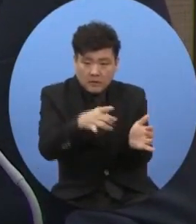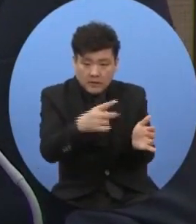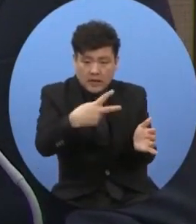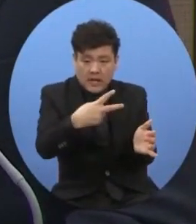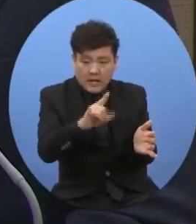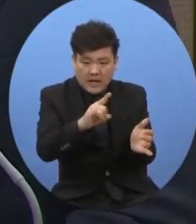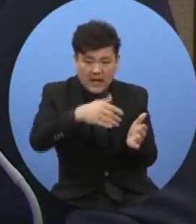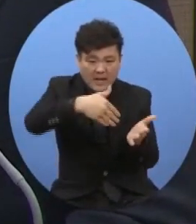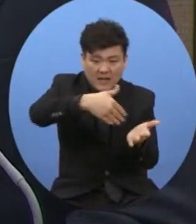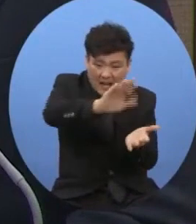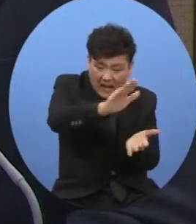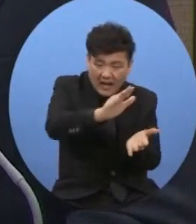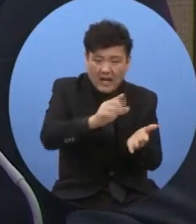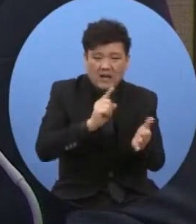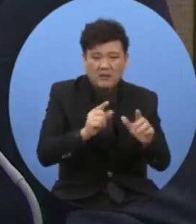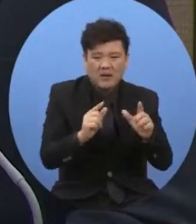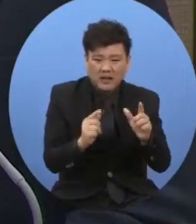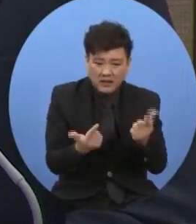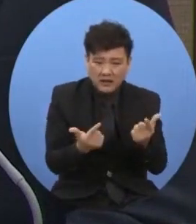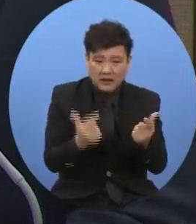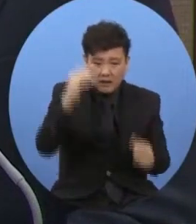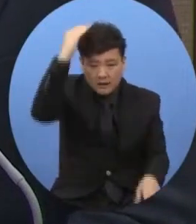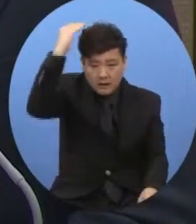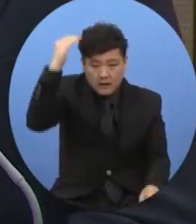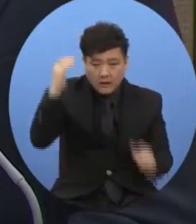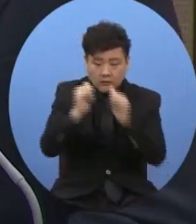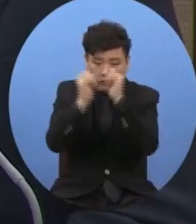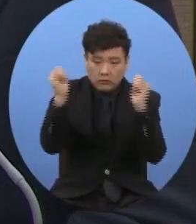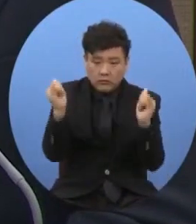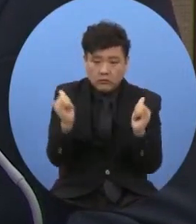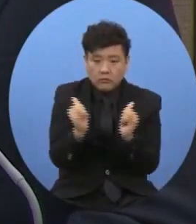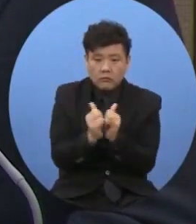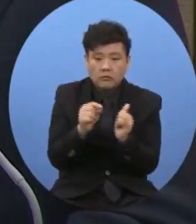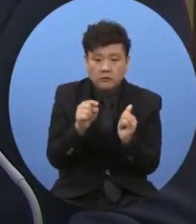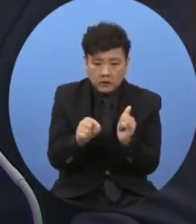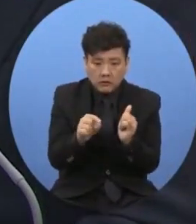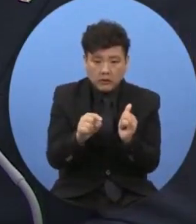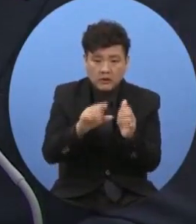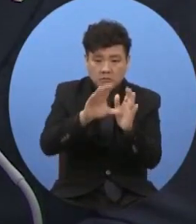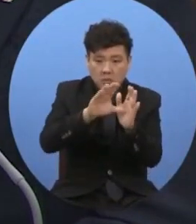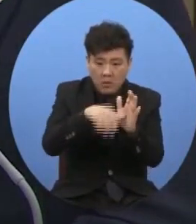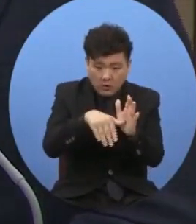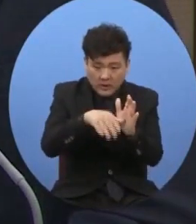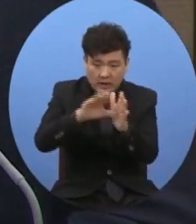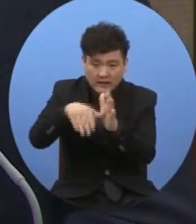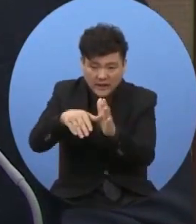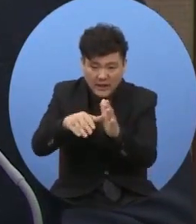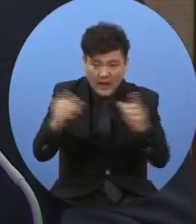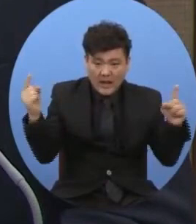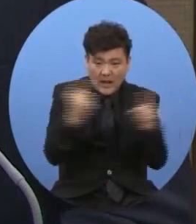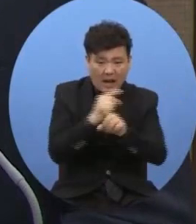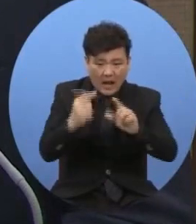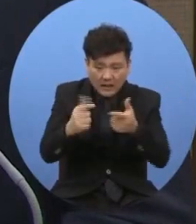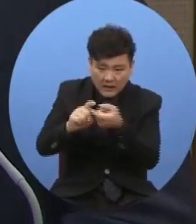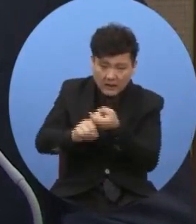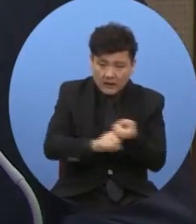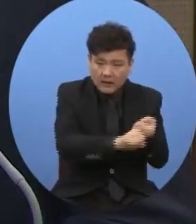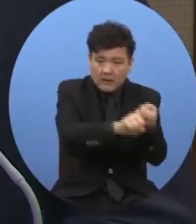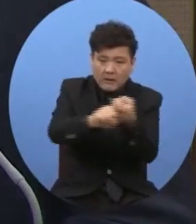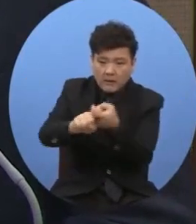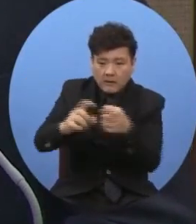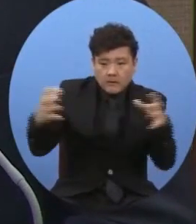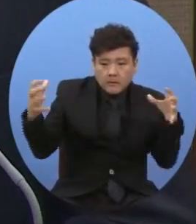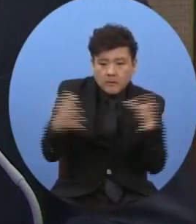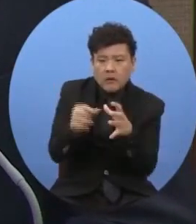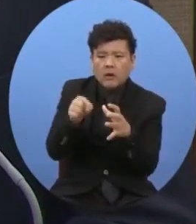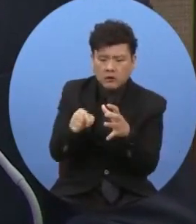그리고 돌이켜보면은 한국 사회의 어떤 유의미한 변화는 세대 청산의 이런 구호보다는 세대 간의 어떤 연대, 연합으로 이루어진 사례가 저는